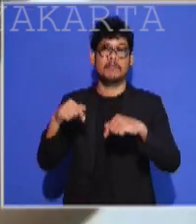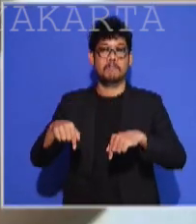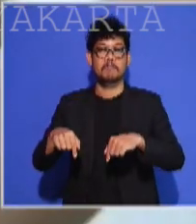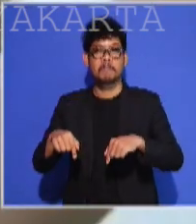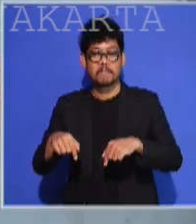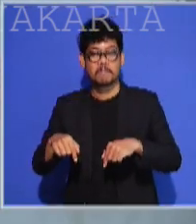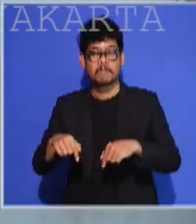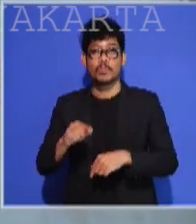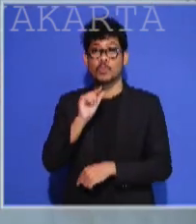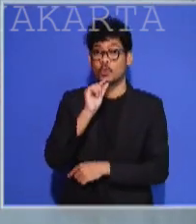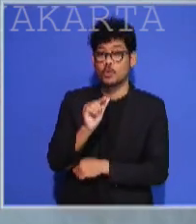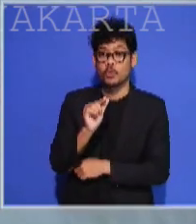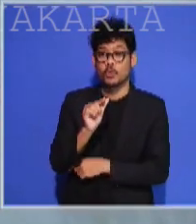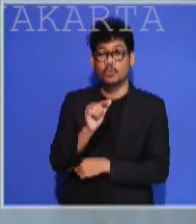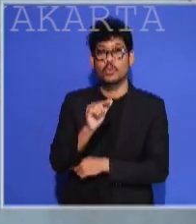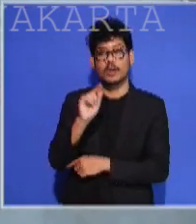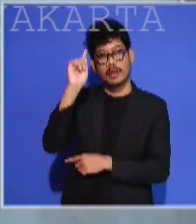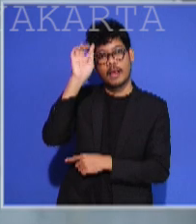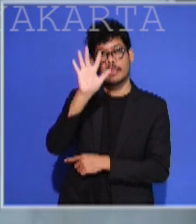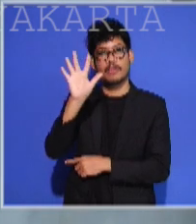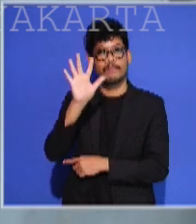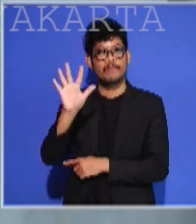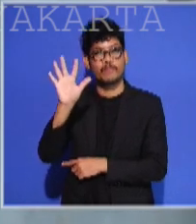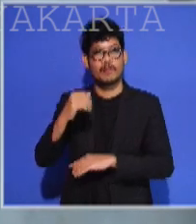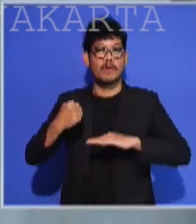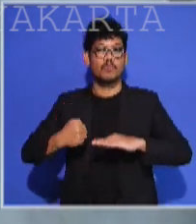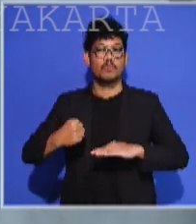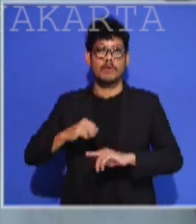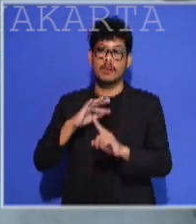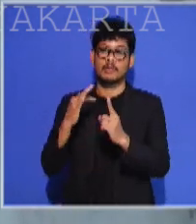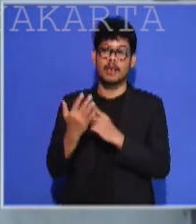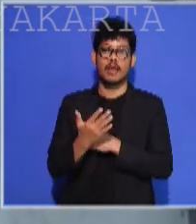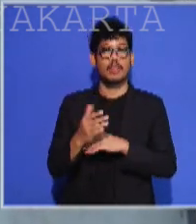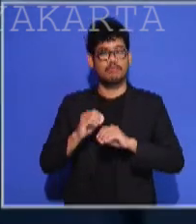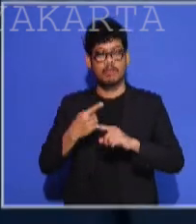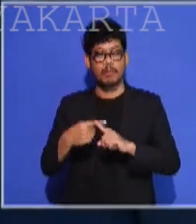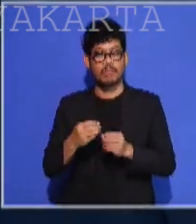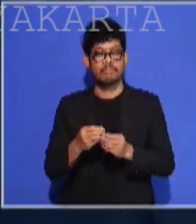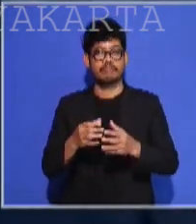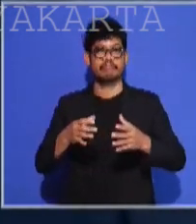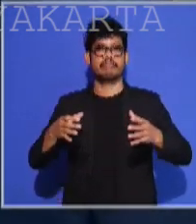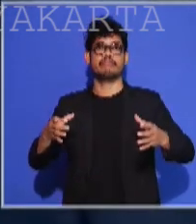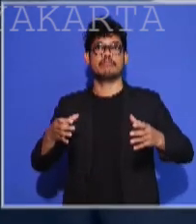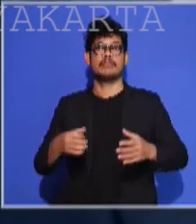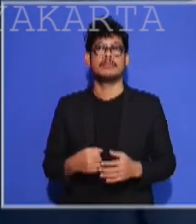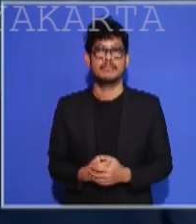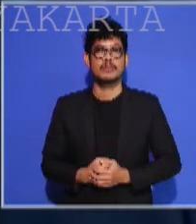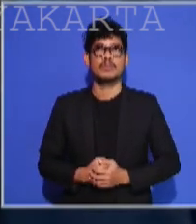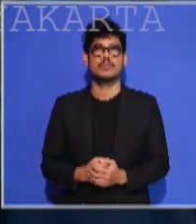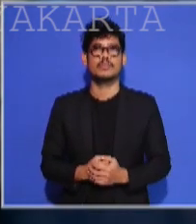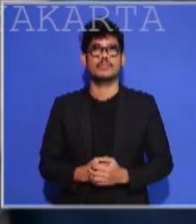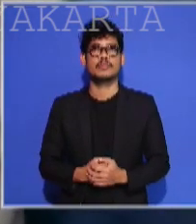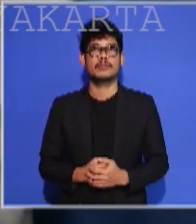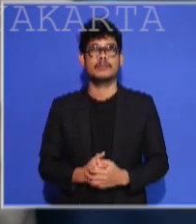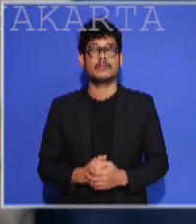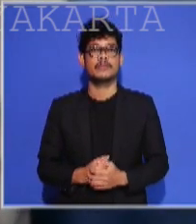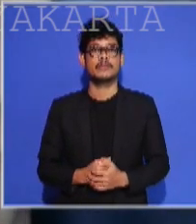menjadiang kreativitas pramuka dan masyarakat yang terus berkembang dan tidak melupakan pelestarian budaya demikian Muhammad Ridwan